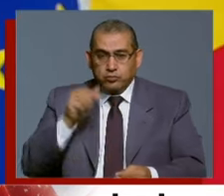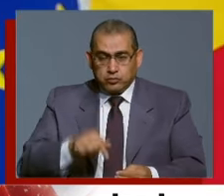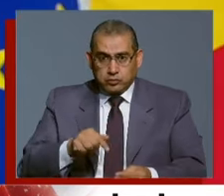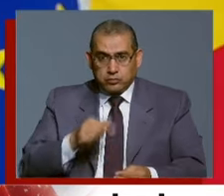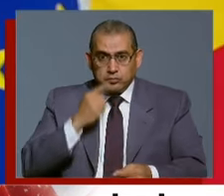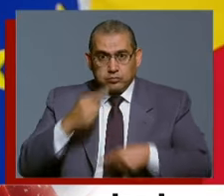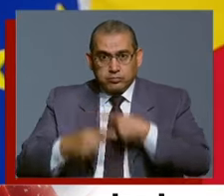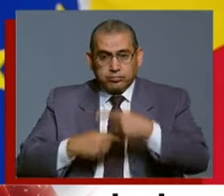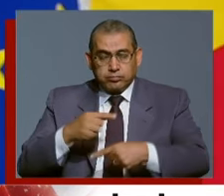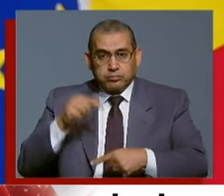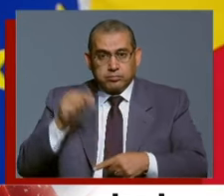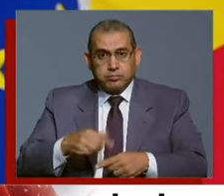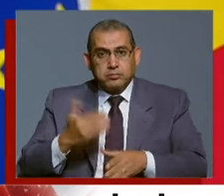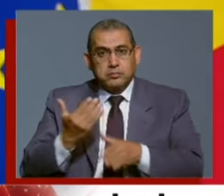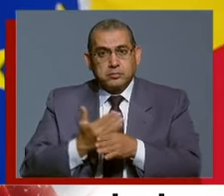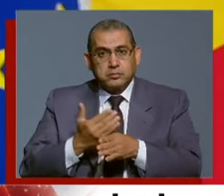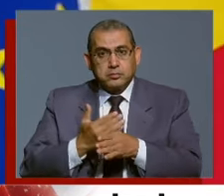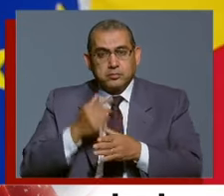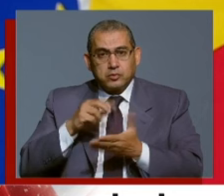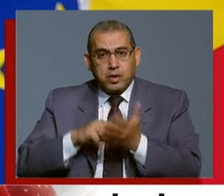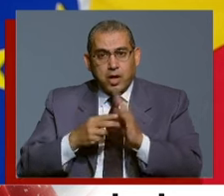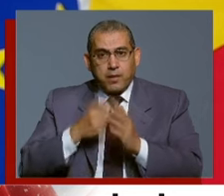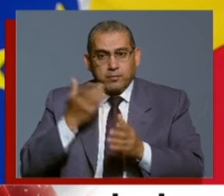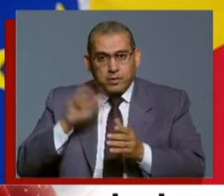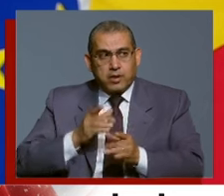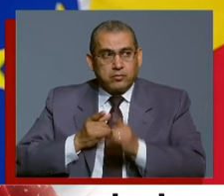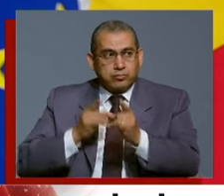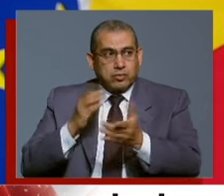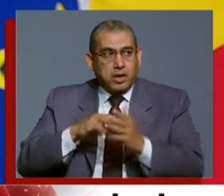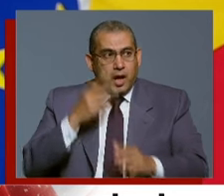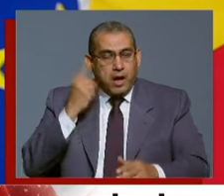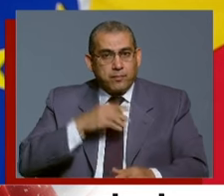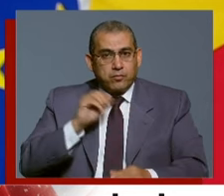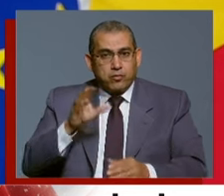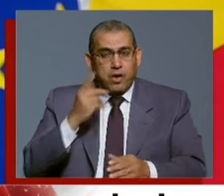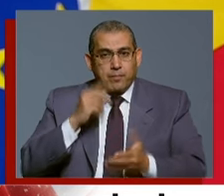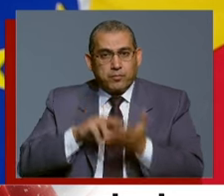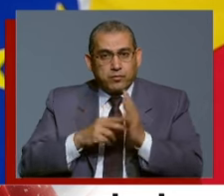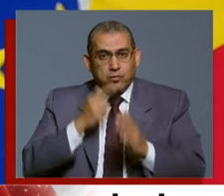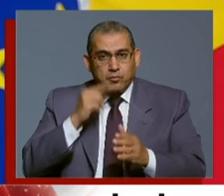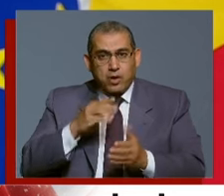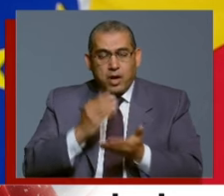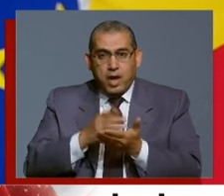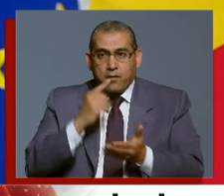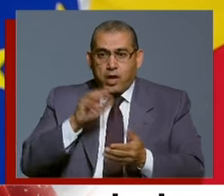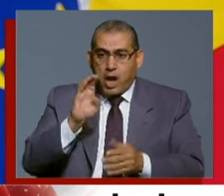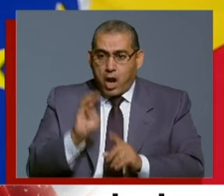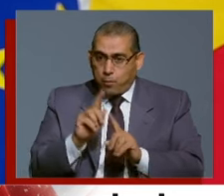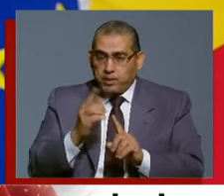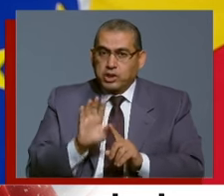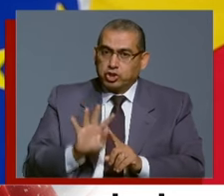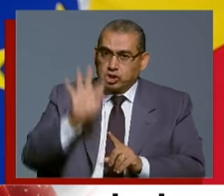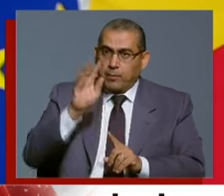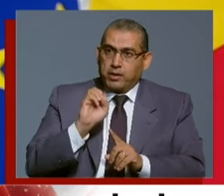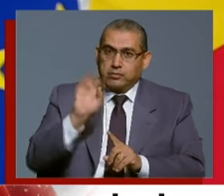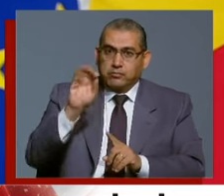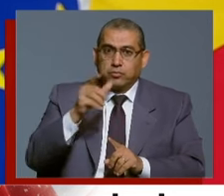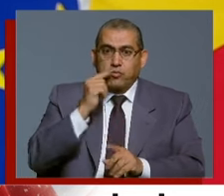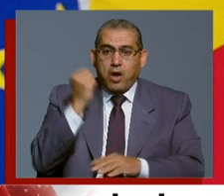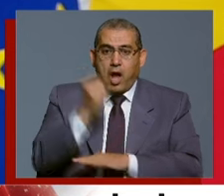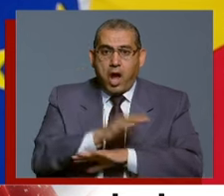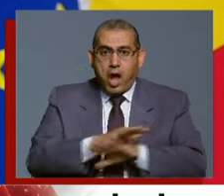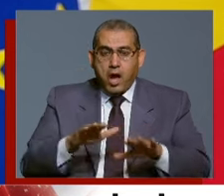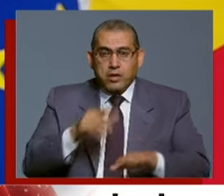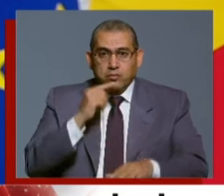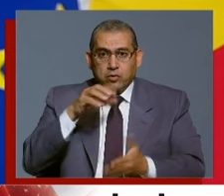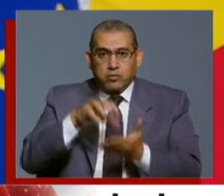كذلك من نقاط دخول أخرى، ليس فقط في الجنوب ولكن في الشمال، مما يعني أن الأراضي الإسرائيلية